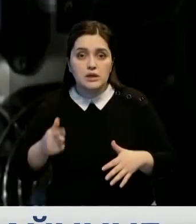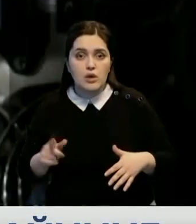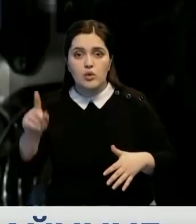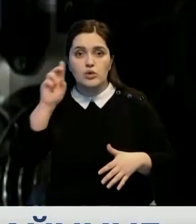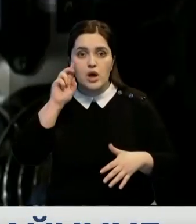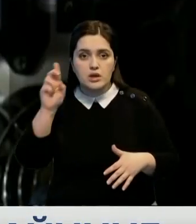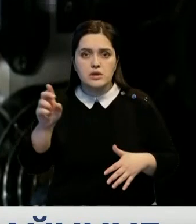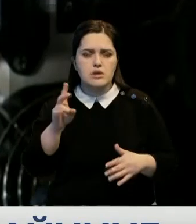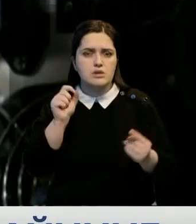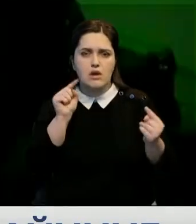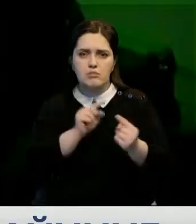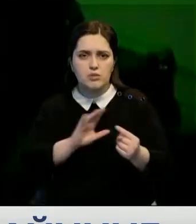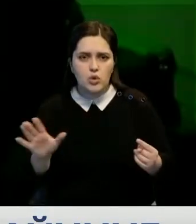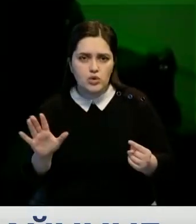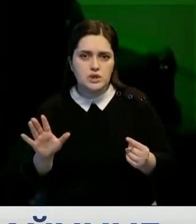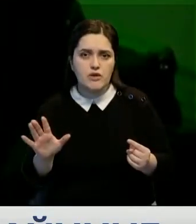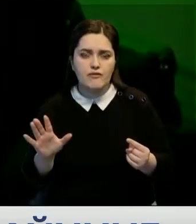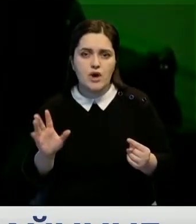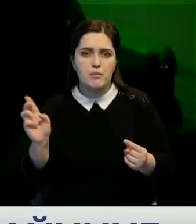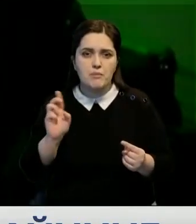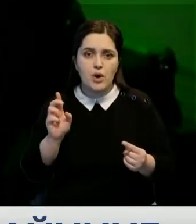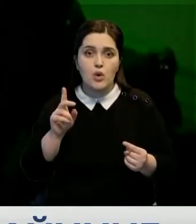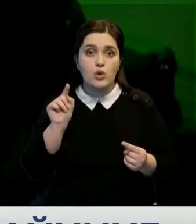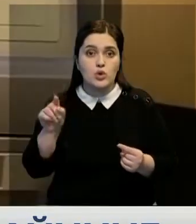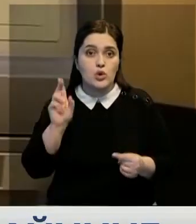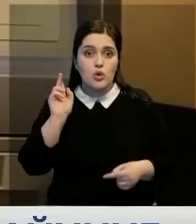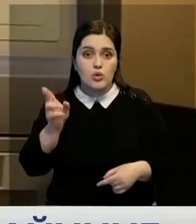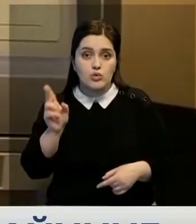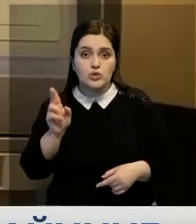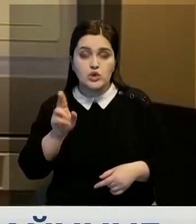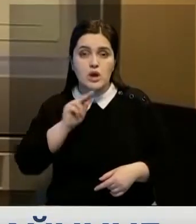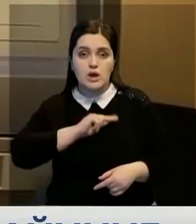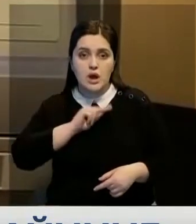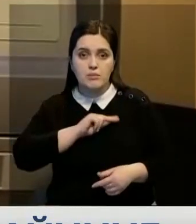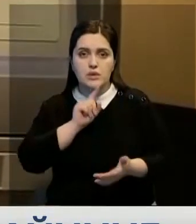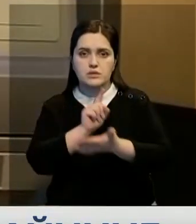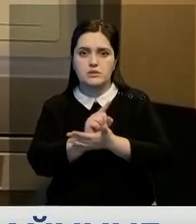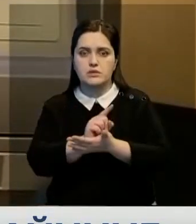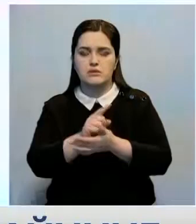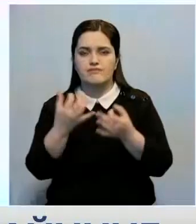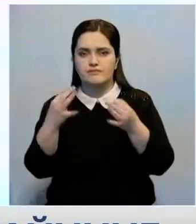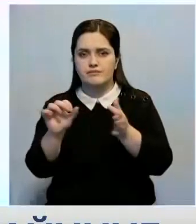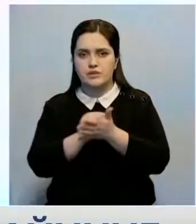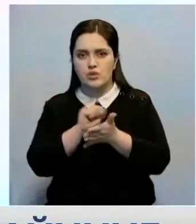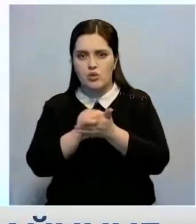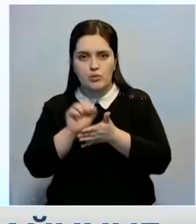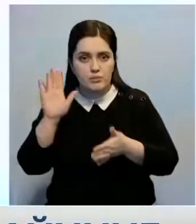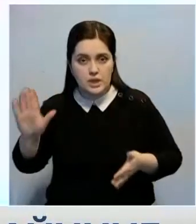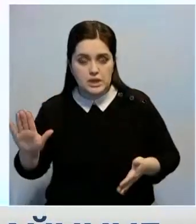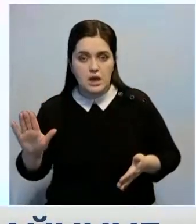что государство не против белых майнеров, но у тех, кто хочет работать в этой сфере, должны быть лицензии. Они